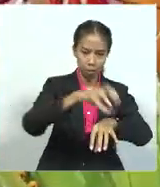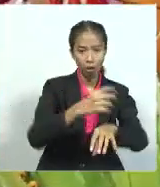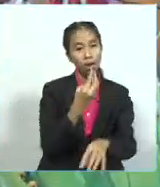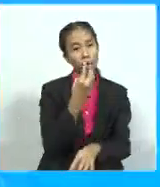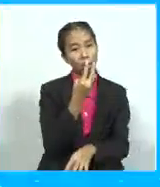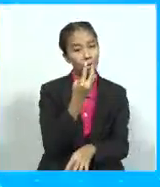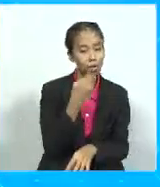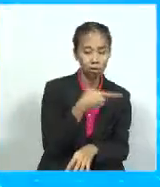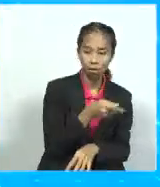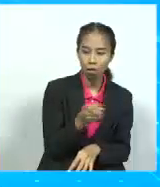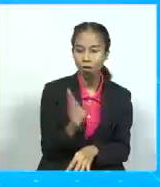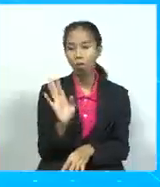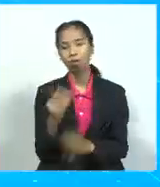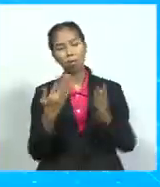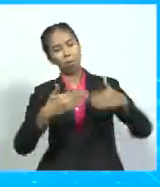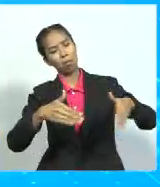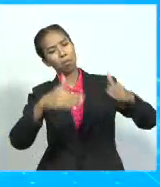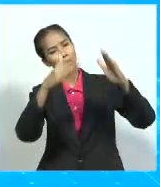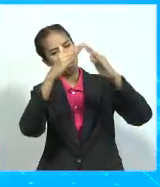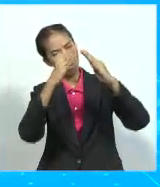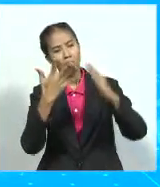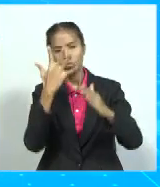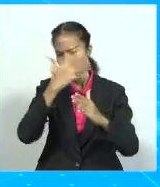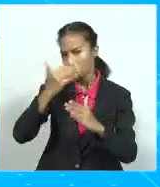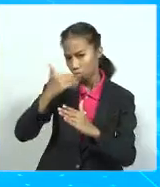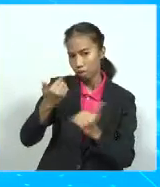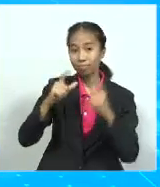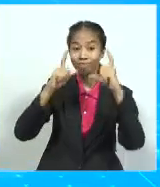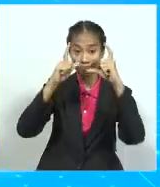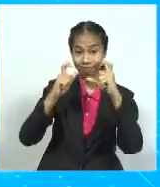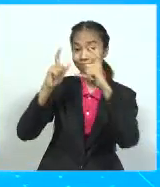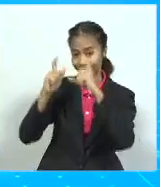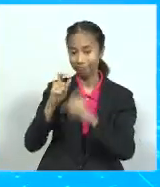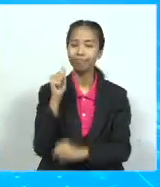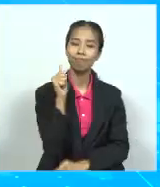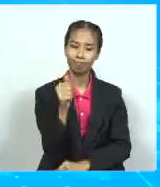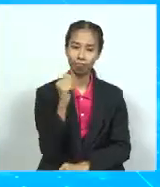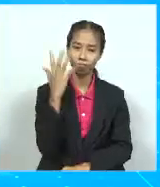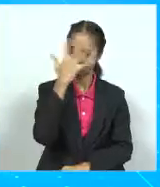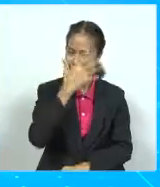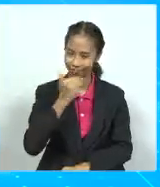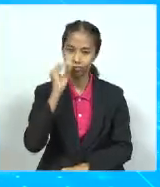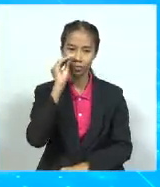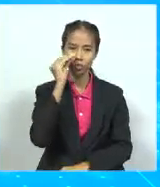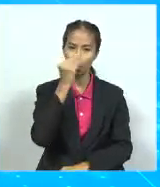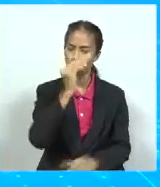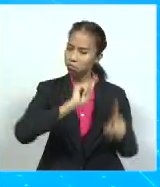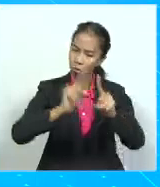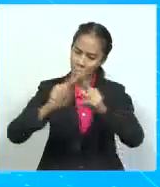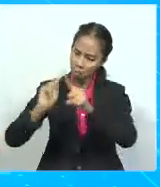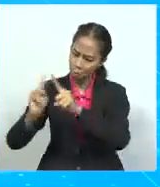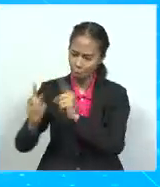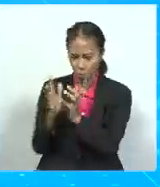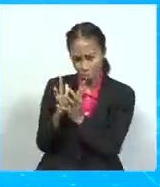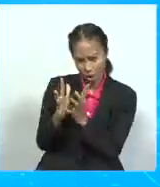จะเห็นแต่ดอกไม้แล้วก็มีปราสาทสวยๆงามๆแบบที่เห็นเนี่ยล่ะค่ะไปถ่ายรูปกันได้มีความสวยงามของดอกไม้นานาชนิดหลากหลายส